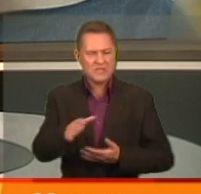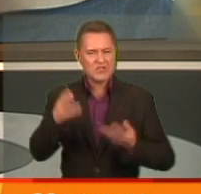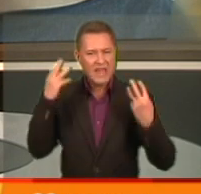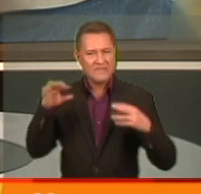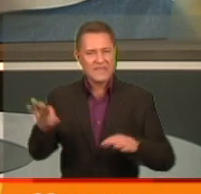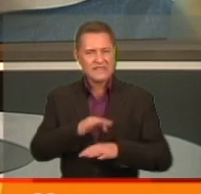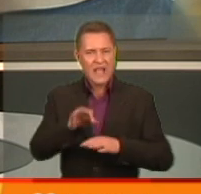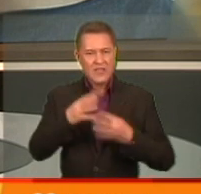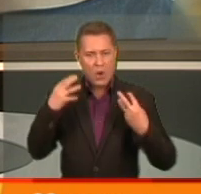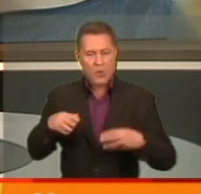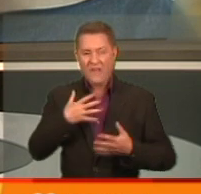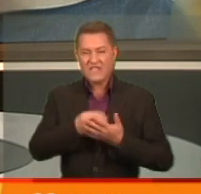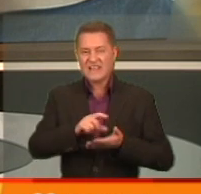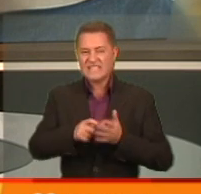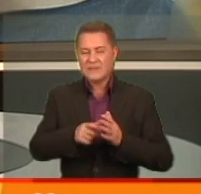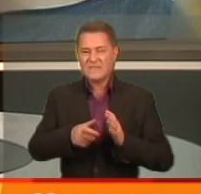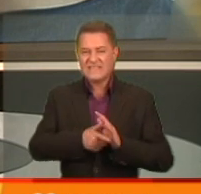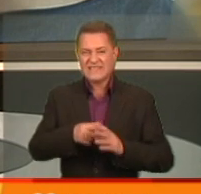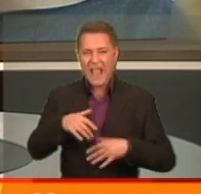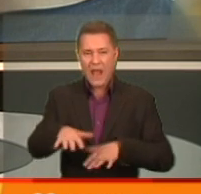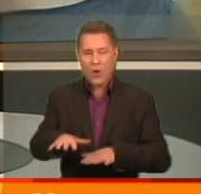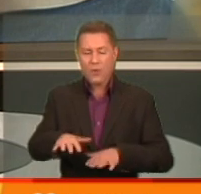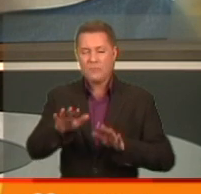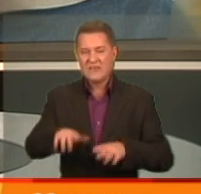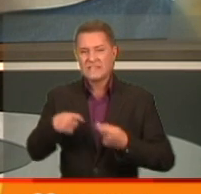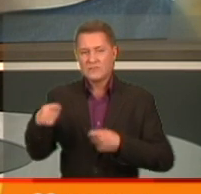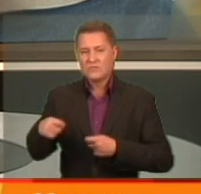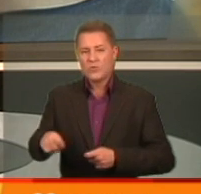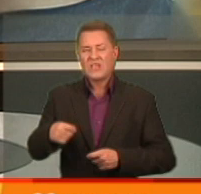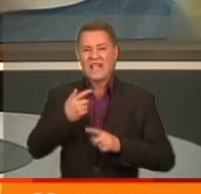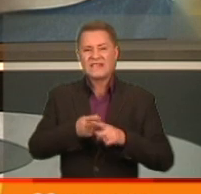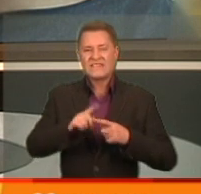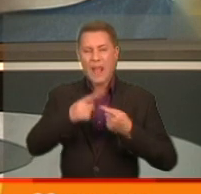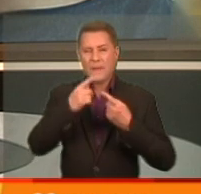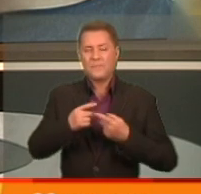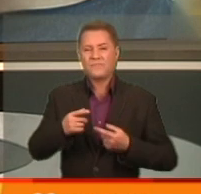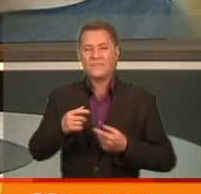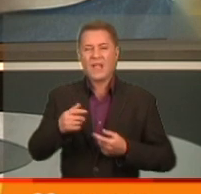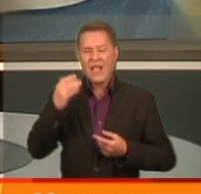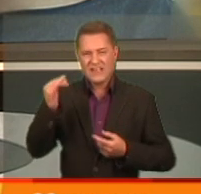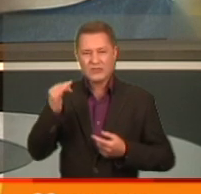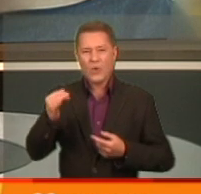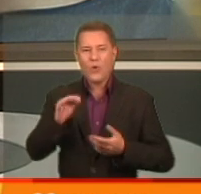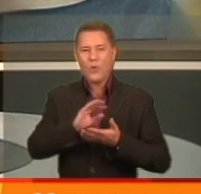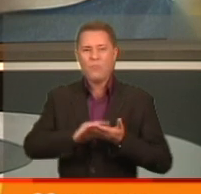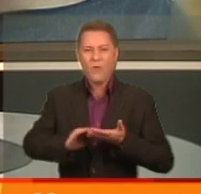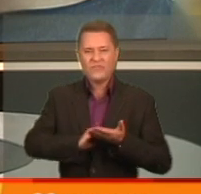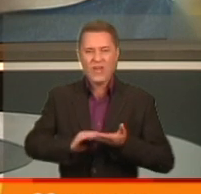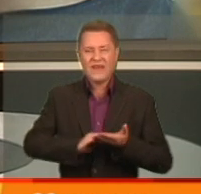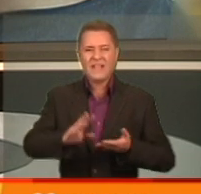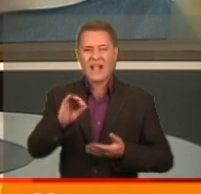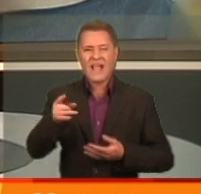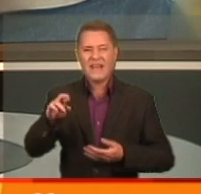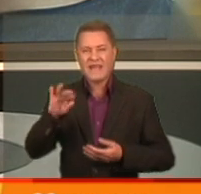одягу із власним цехом і місцем збуту. Історію героїні мексиканської мильної опери повторила Фере Паскар Яр